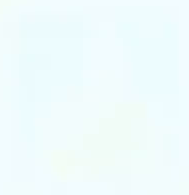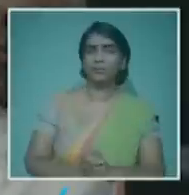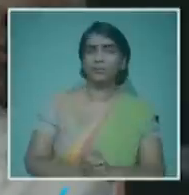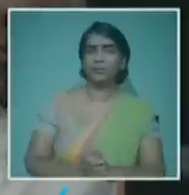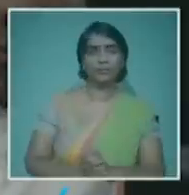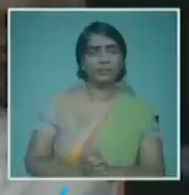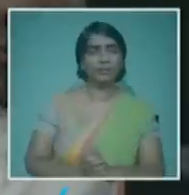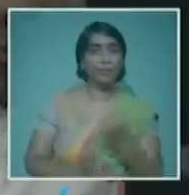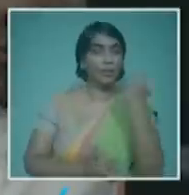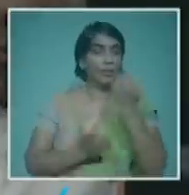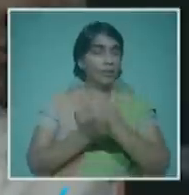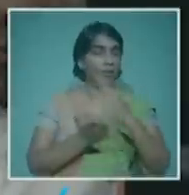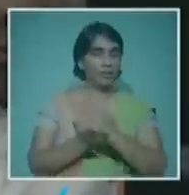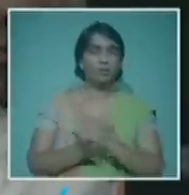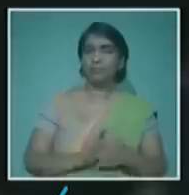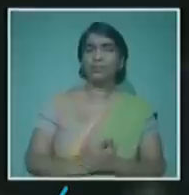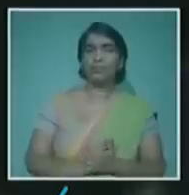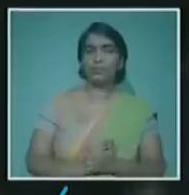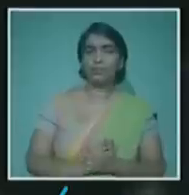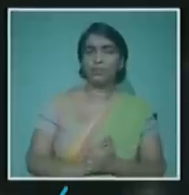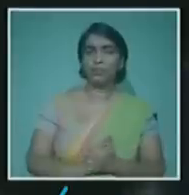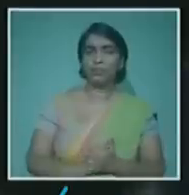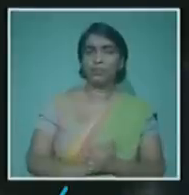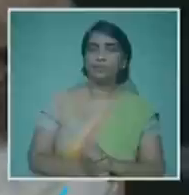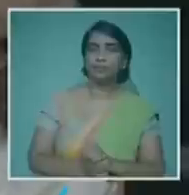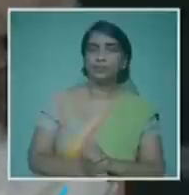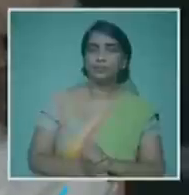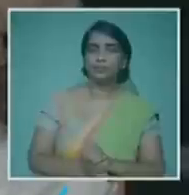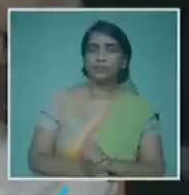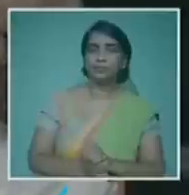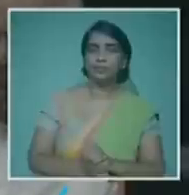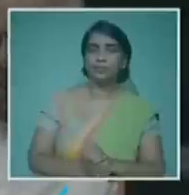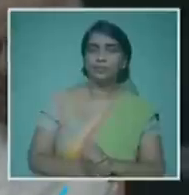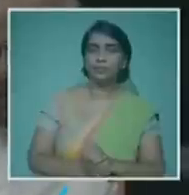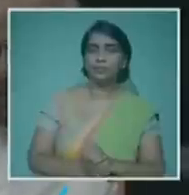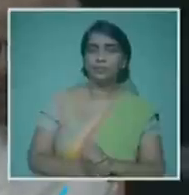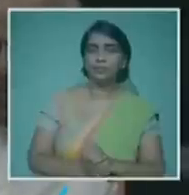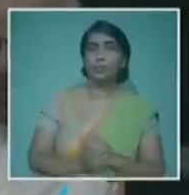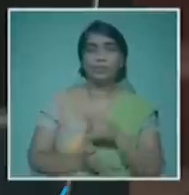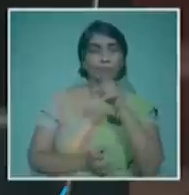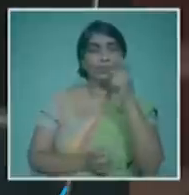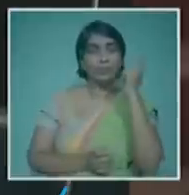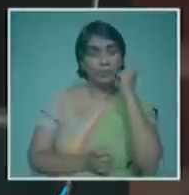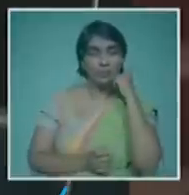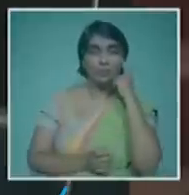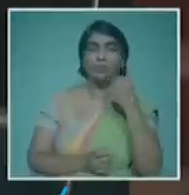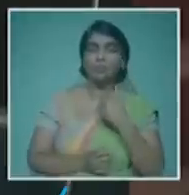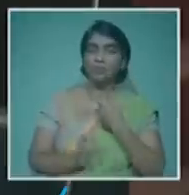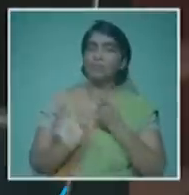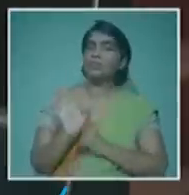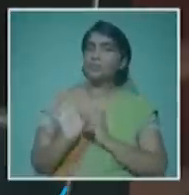නේද? බලය බෙදීමට සජබස් සන්දාන එකගයි. හරි. චලයි. So Lakshman will you all agree? Agree. මම